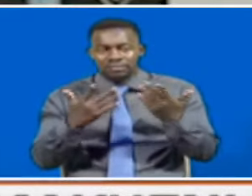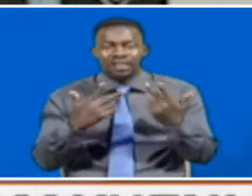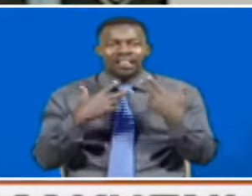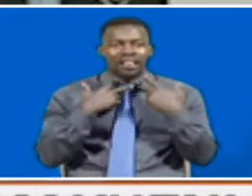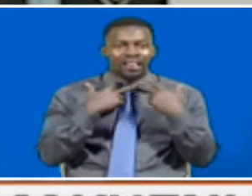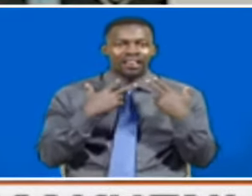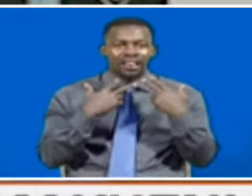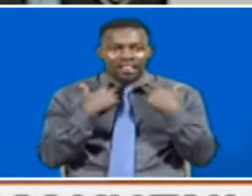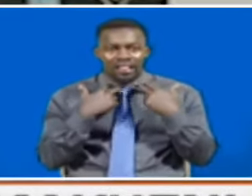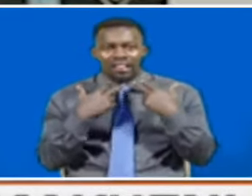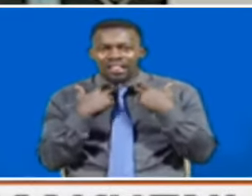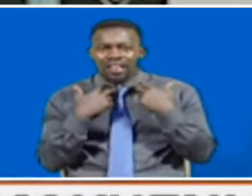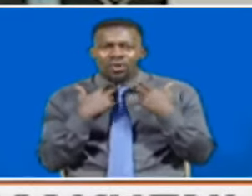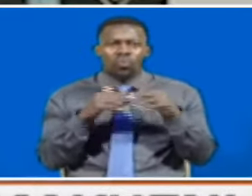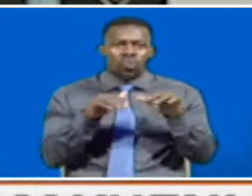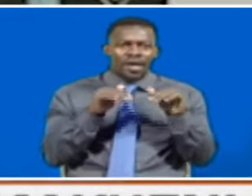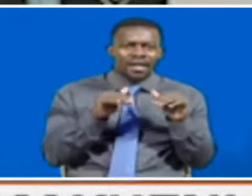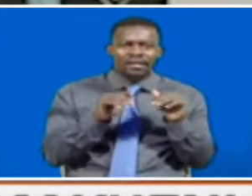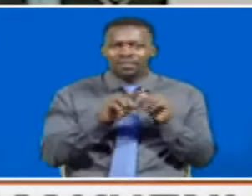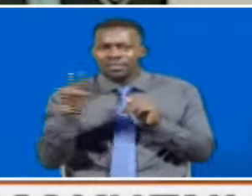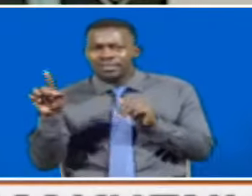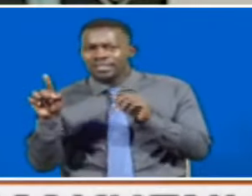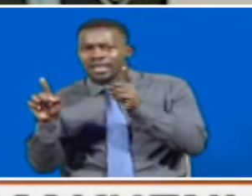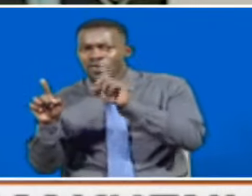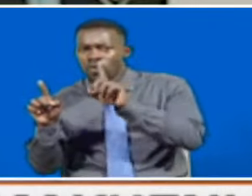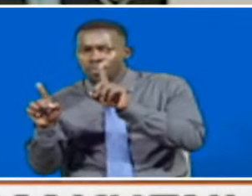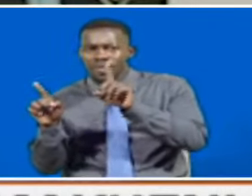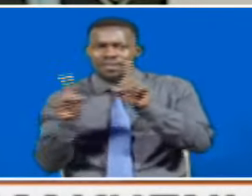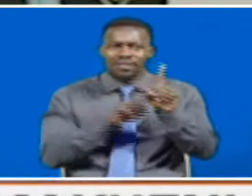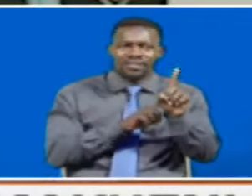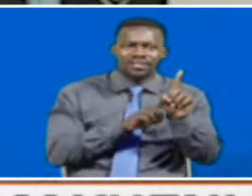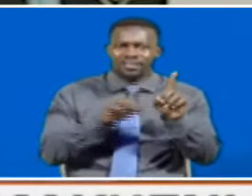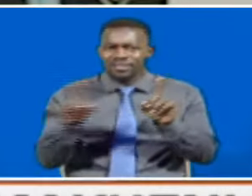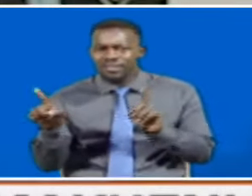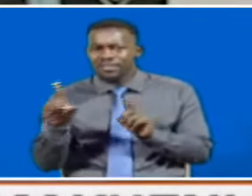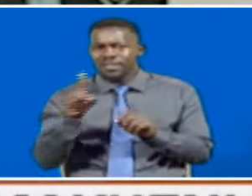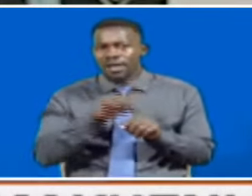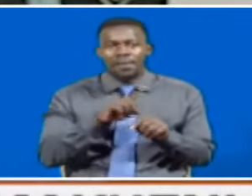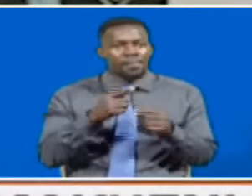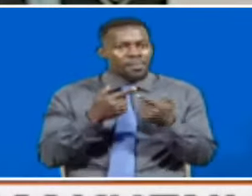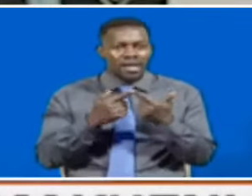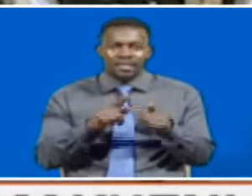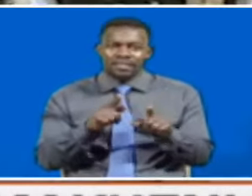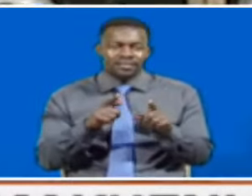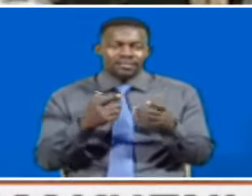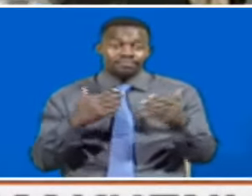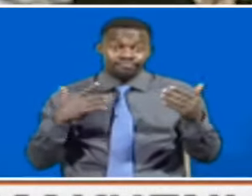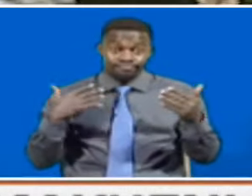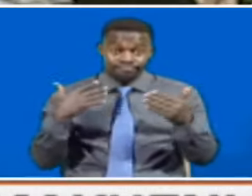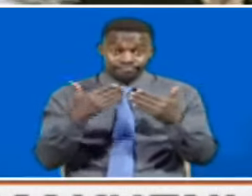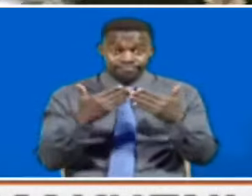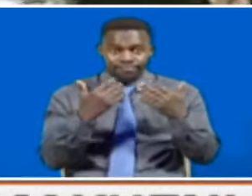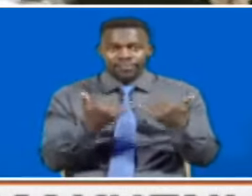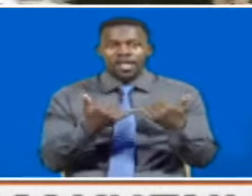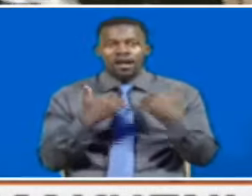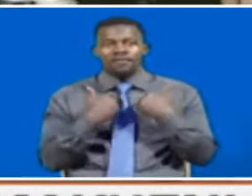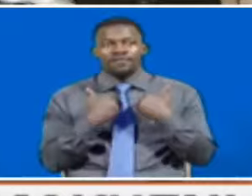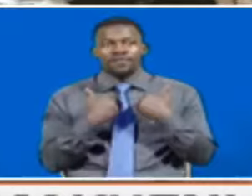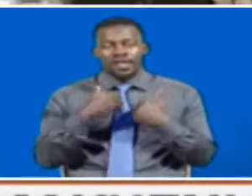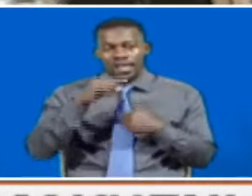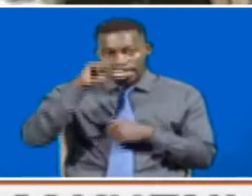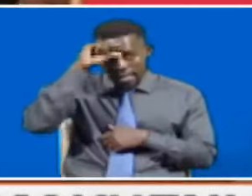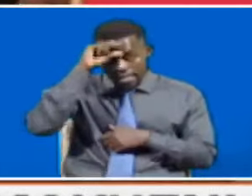tungoje, tuende Nairobi, tuende hapa na pale, lakini hatukuweza kupata mpaka kwa sasa. Gavana Mutula Kilonzo Junior